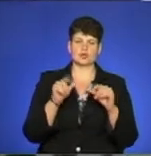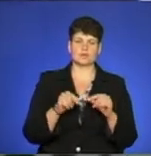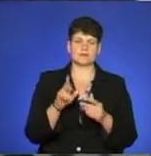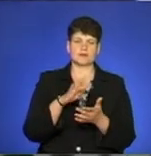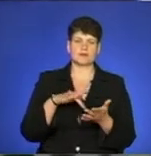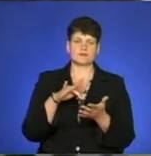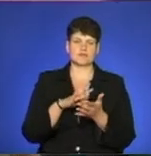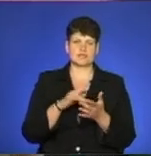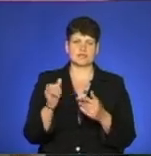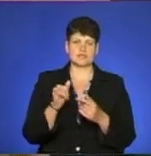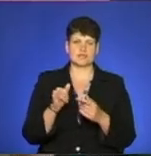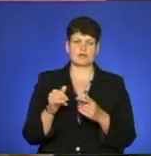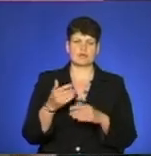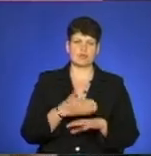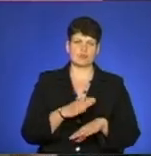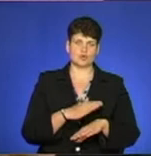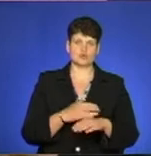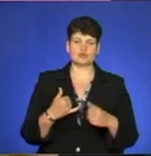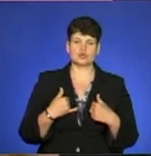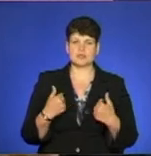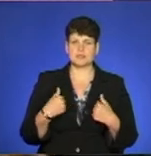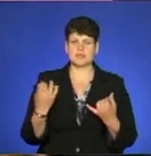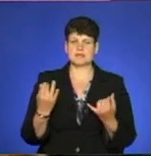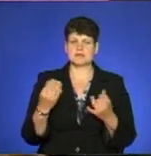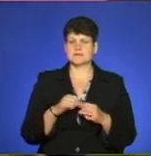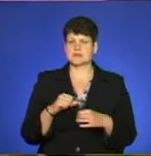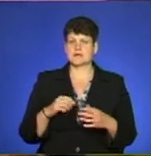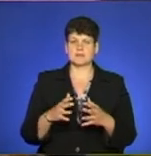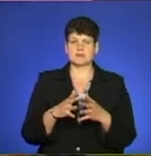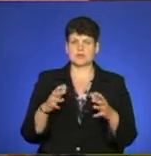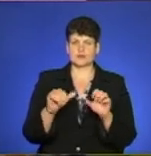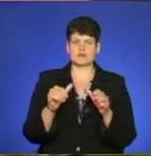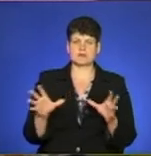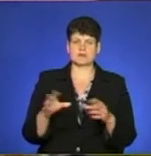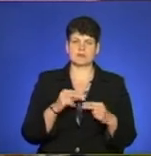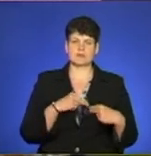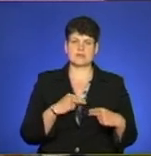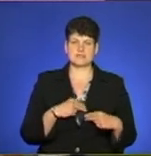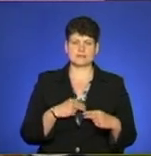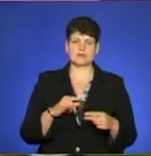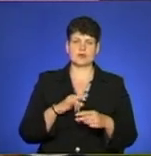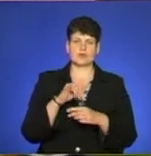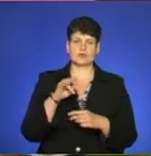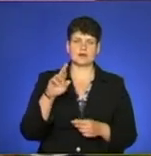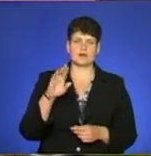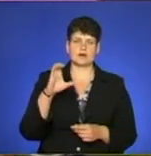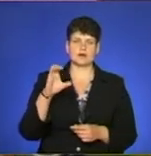сусідньої Польщі. Сьогодні мені найбільше цікавий формат співпраці з аеропортом Ясьонка